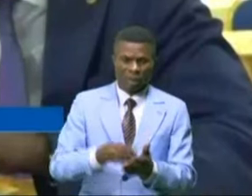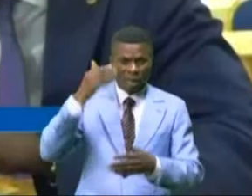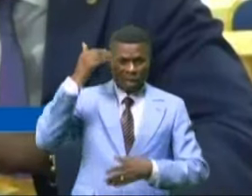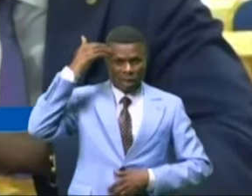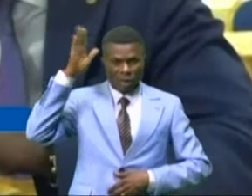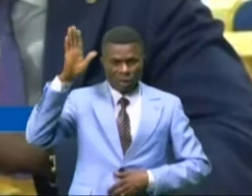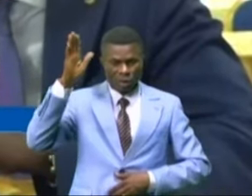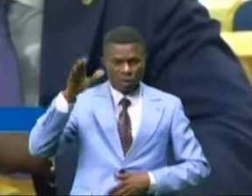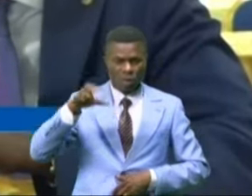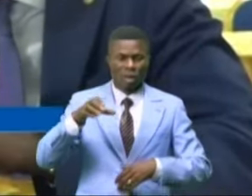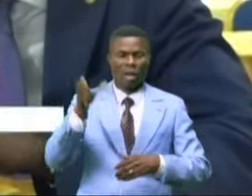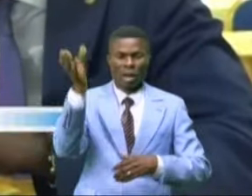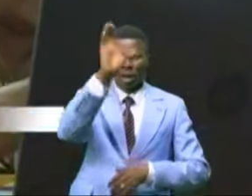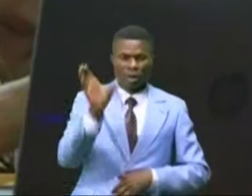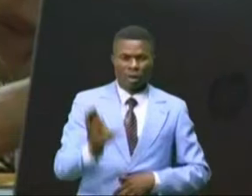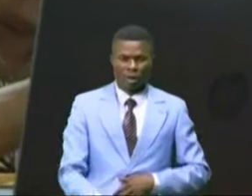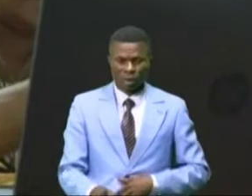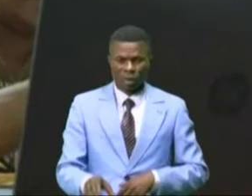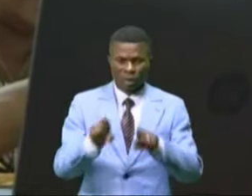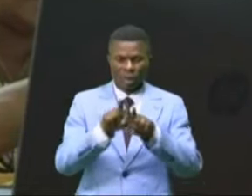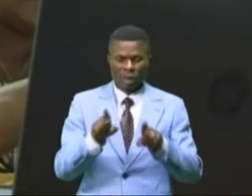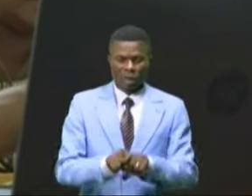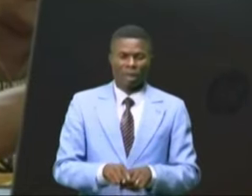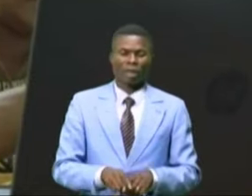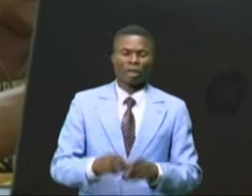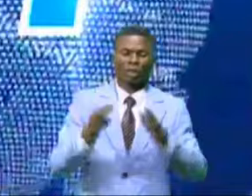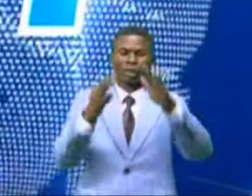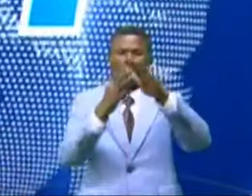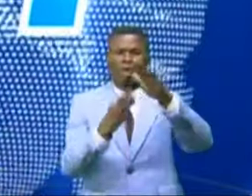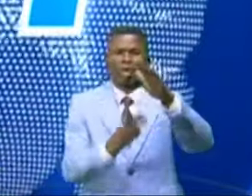l'Équateur, le Congo central et les Kwango.